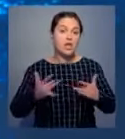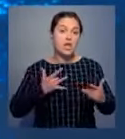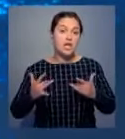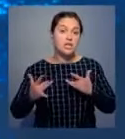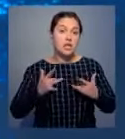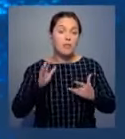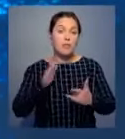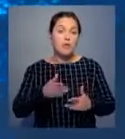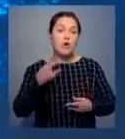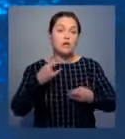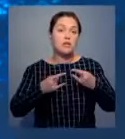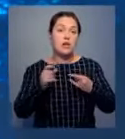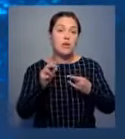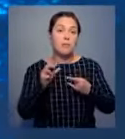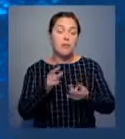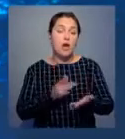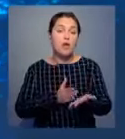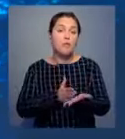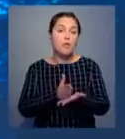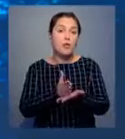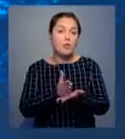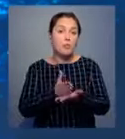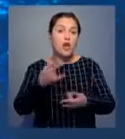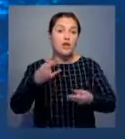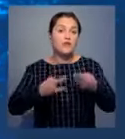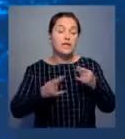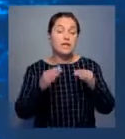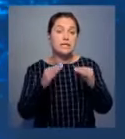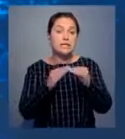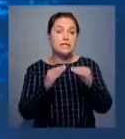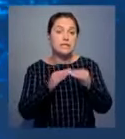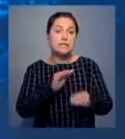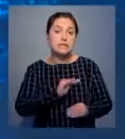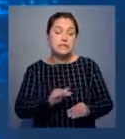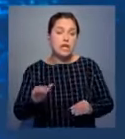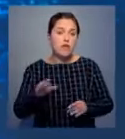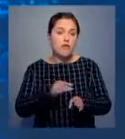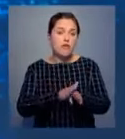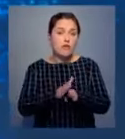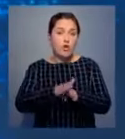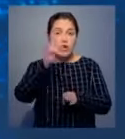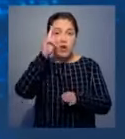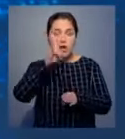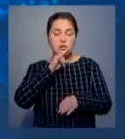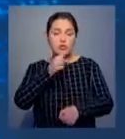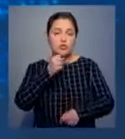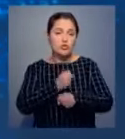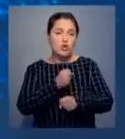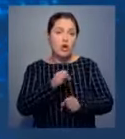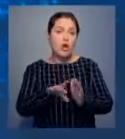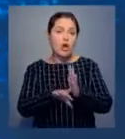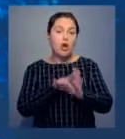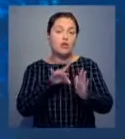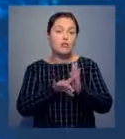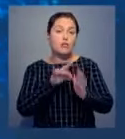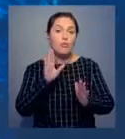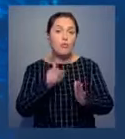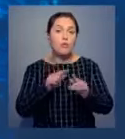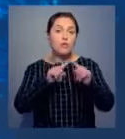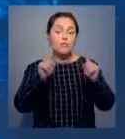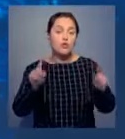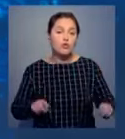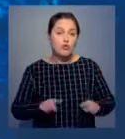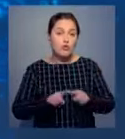концерту, который покажет телеканал «Хабар» в прямом эфире. 10 самых талантливых детей со всего Казахстана, прошедшие жесткий отбор, поборются за путевку